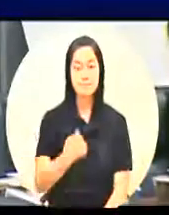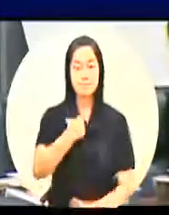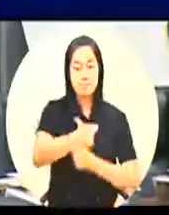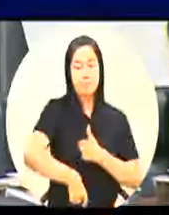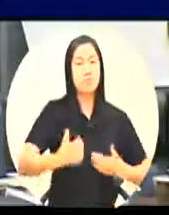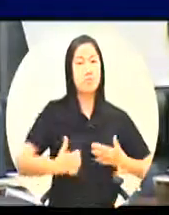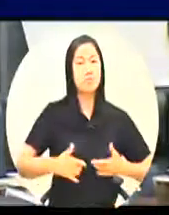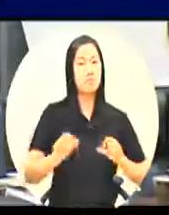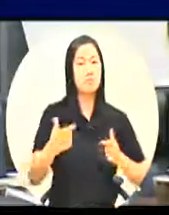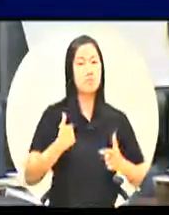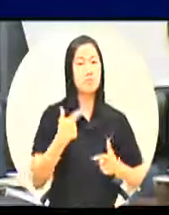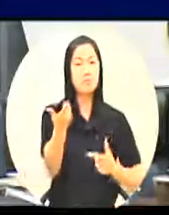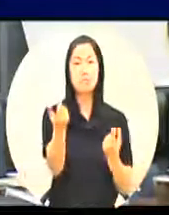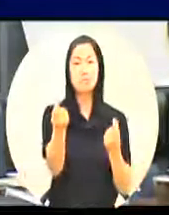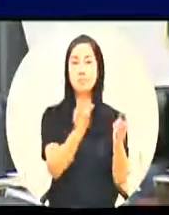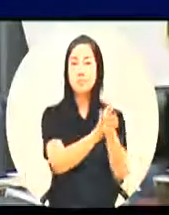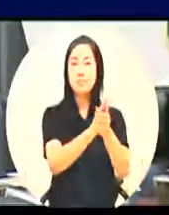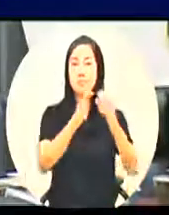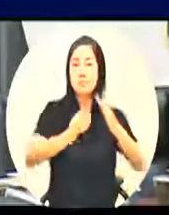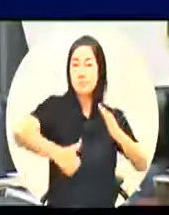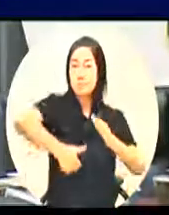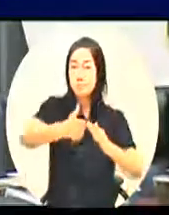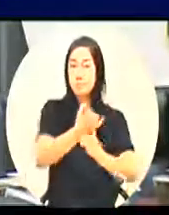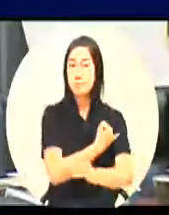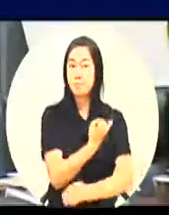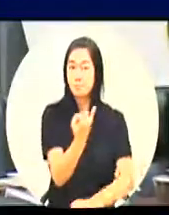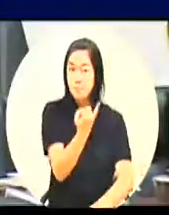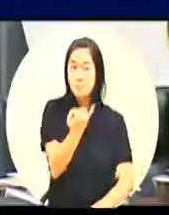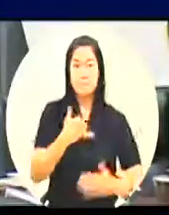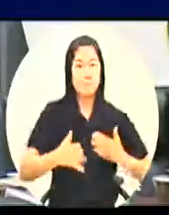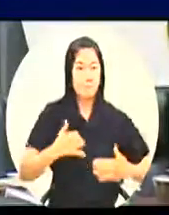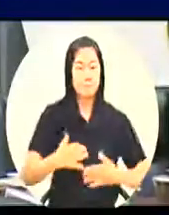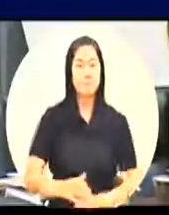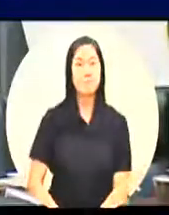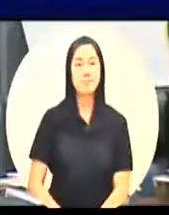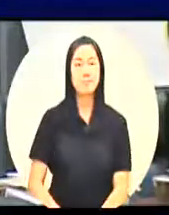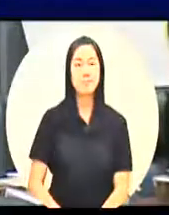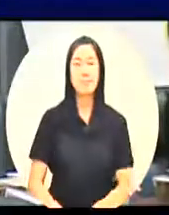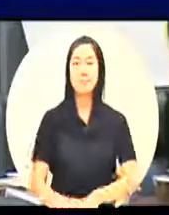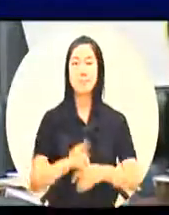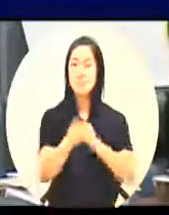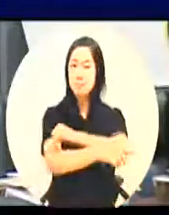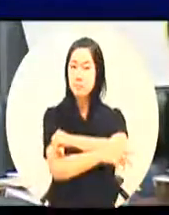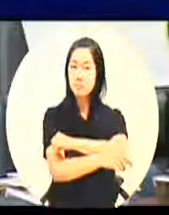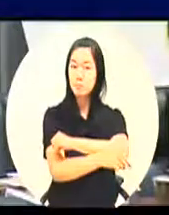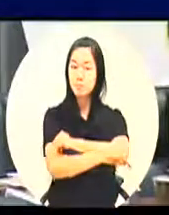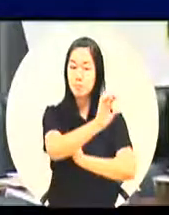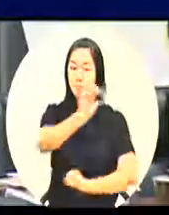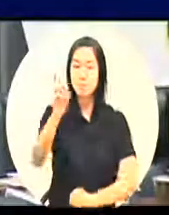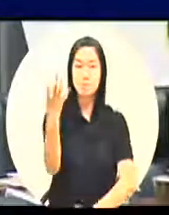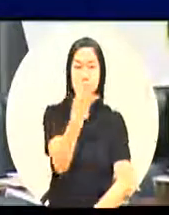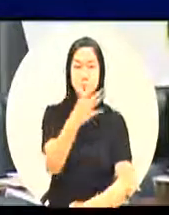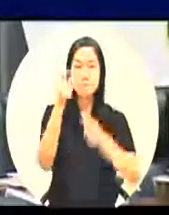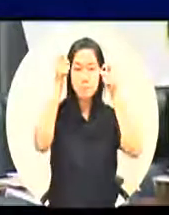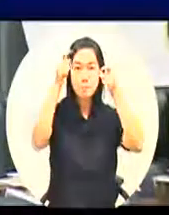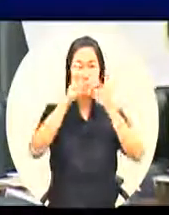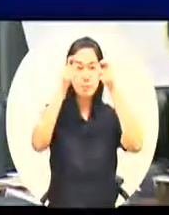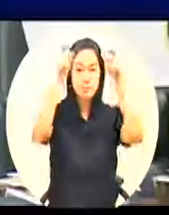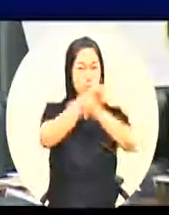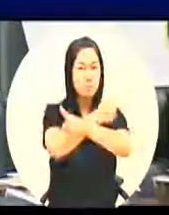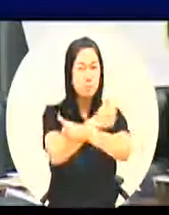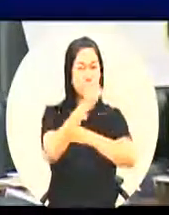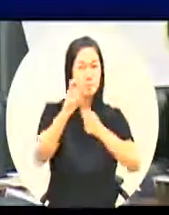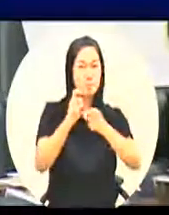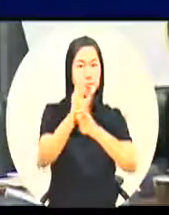替市长那欢喜。尤其你最后那个结语四字，高雄经验10年有